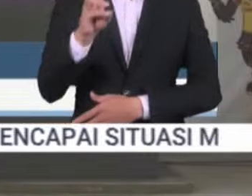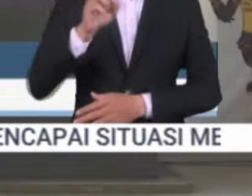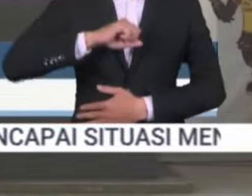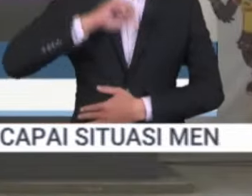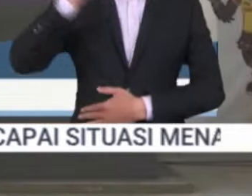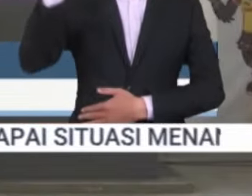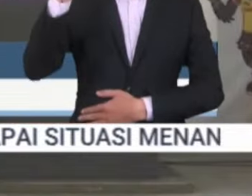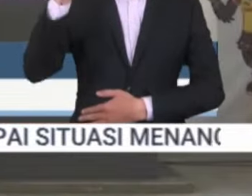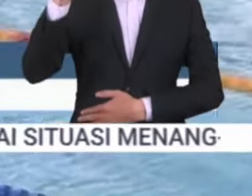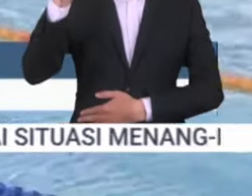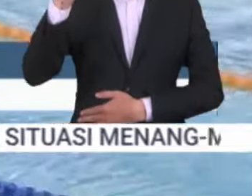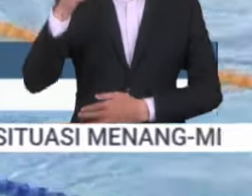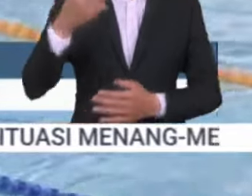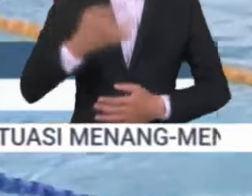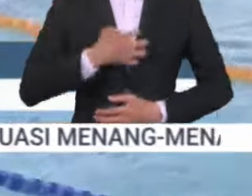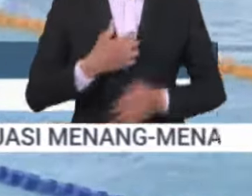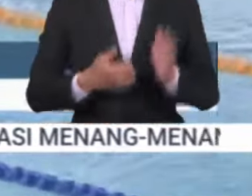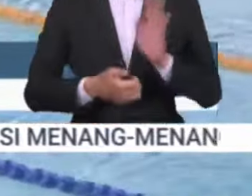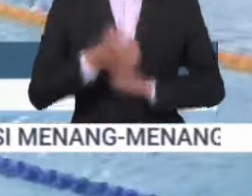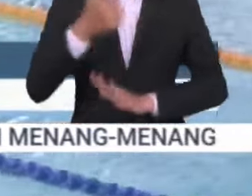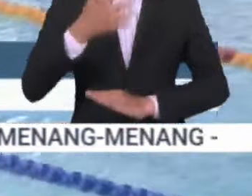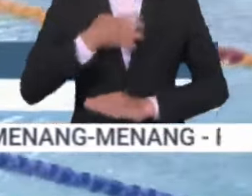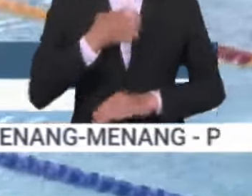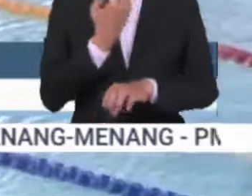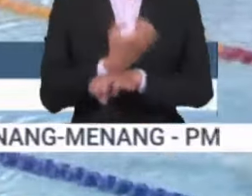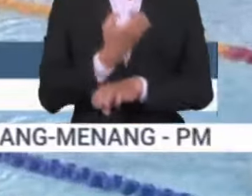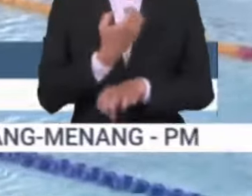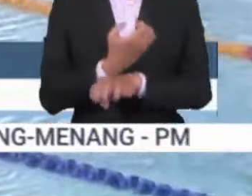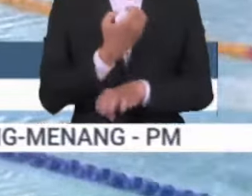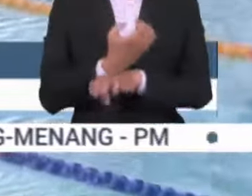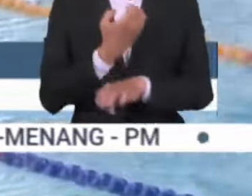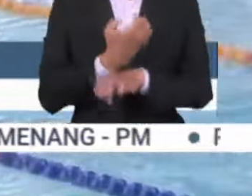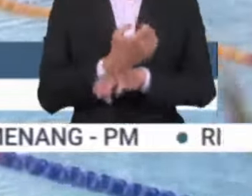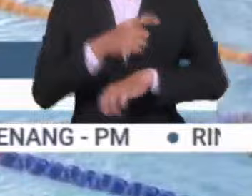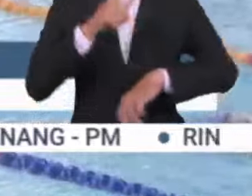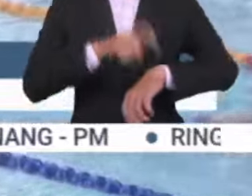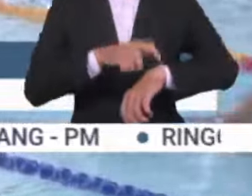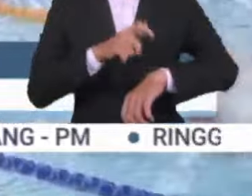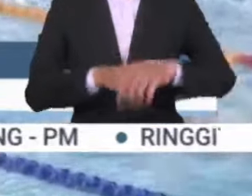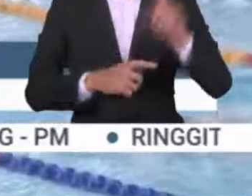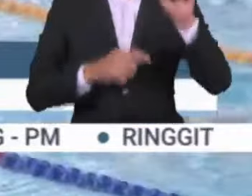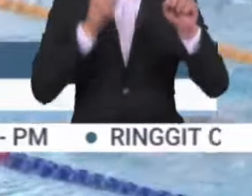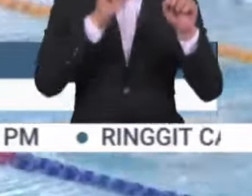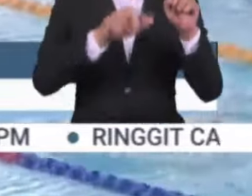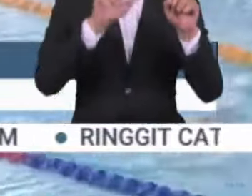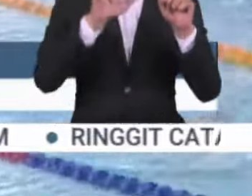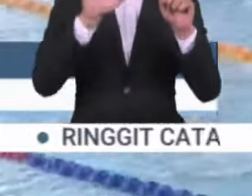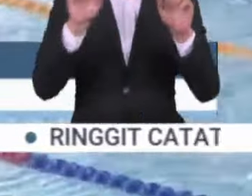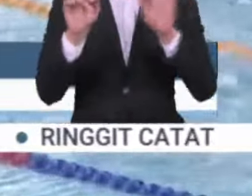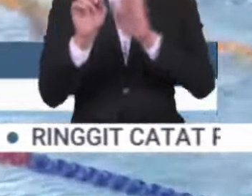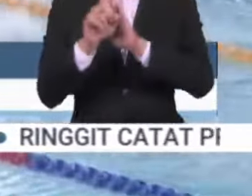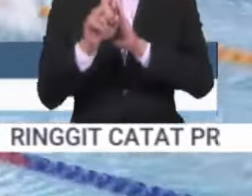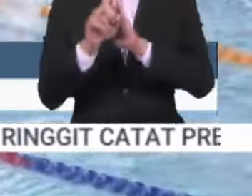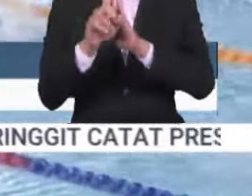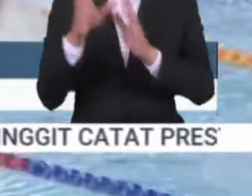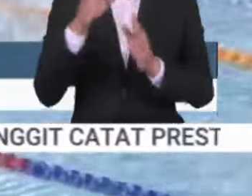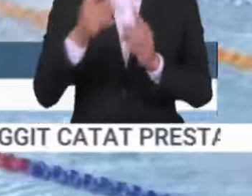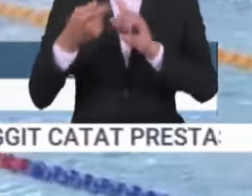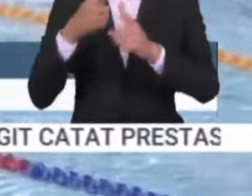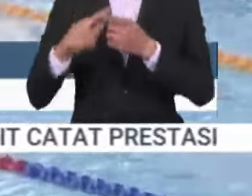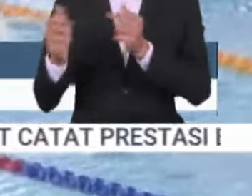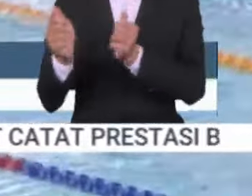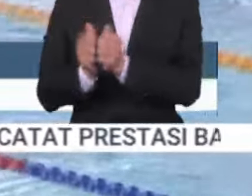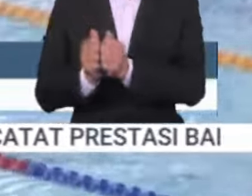Sabah menguasai dengan meraih emas menerusi atlet Syahafiq Abdullah dengan merekodkan 1 minit 38 saat. Rakan sepasukannya